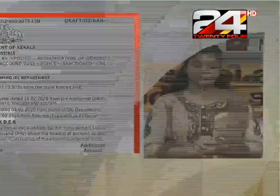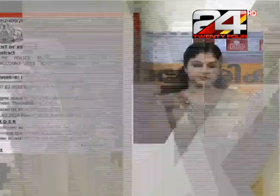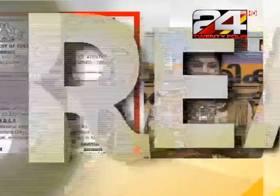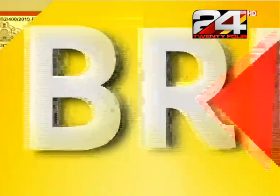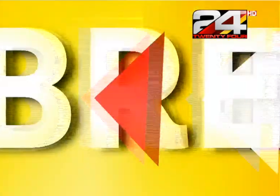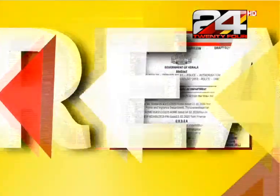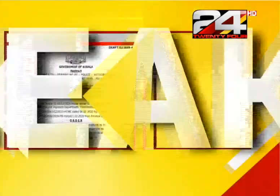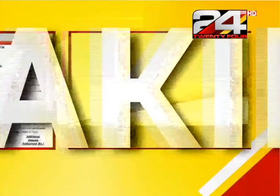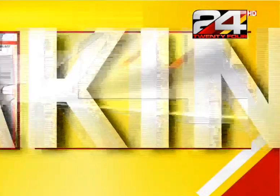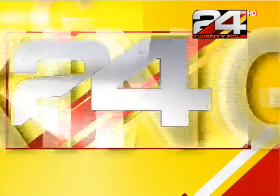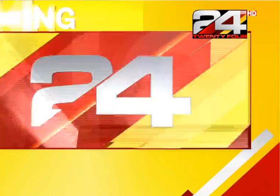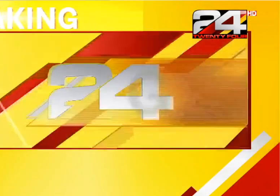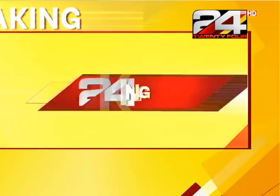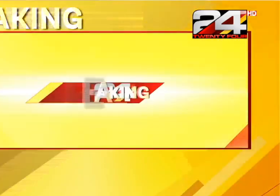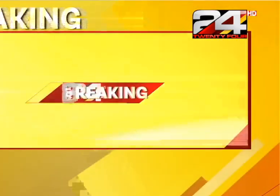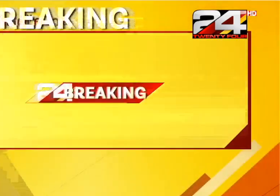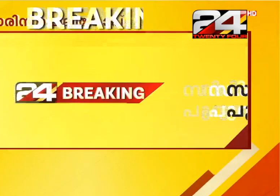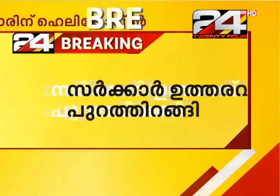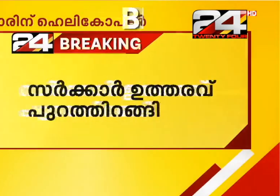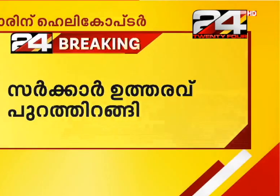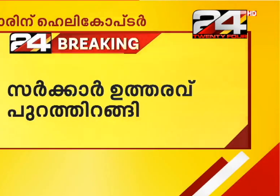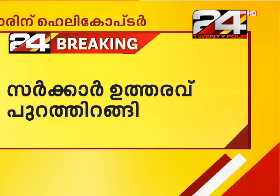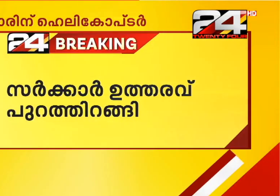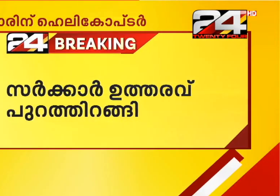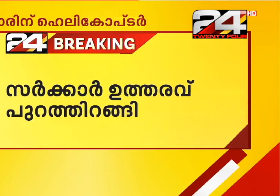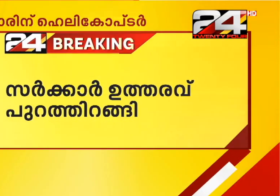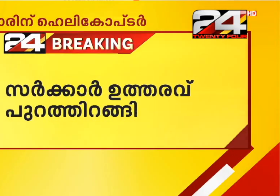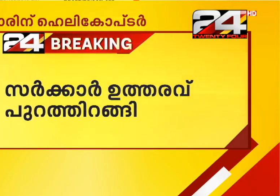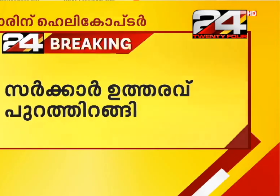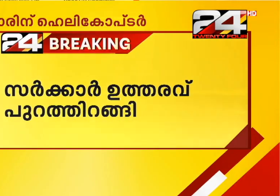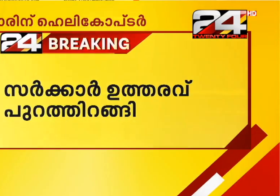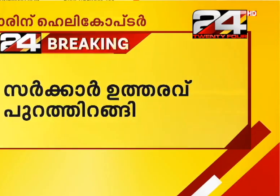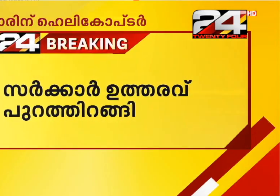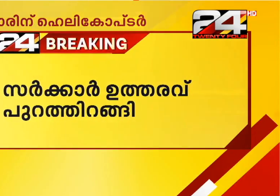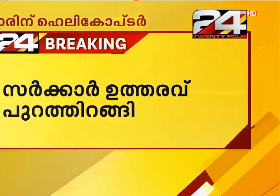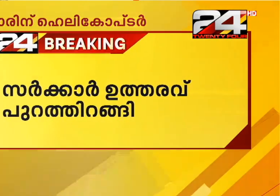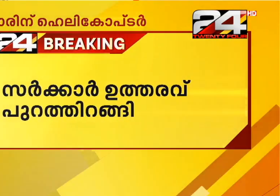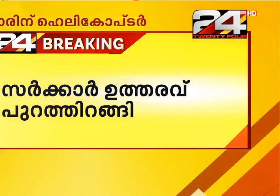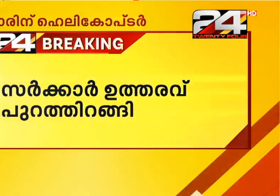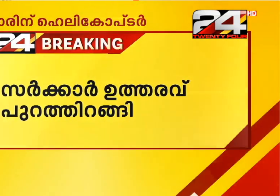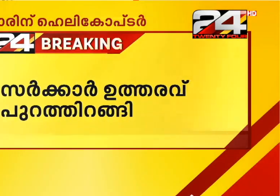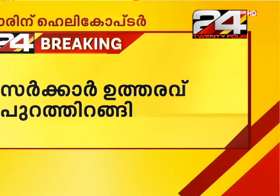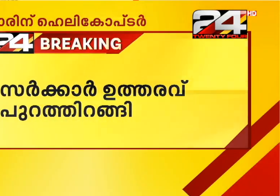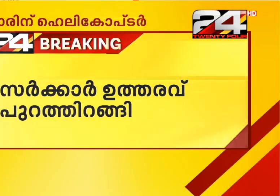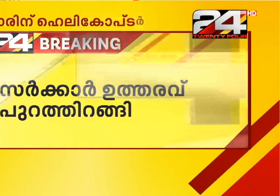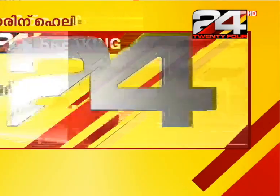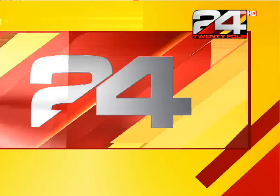1,44,60,000 രൂപ വാടക നൽകിക്കൊണ്ട് അത് എടുക്കുന്നതിനുള്ള ഉത്തരവ് പുറത്തിറങ്ങിയിരിക്കുന്നത്. ദിലീപ്, അതുപോലെ തന്നെ